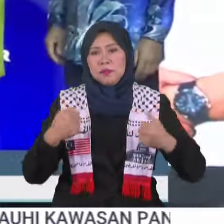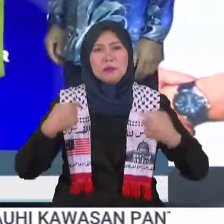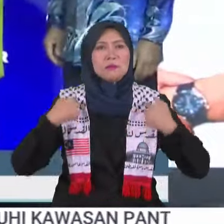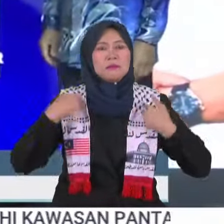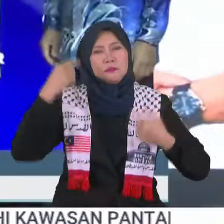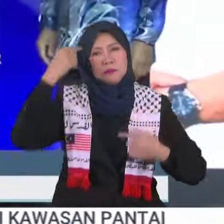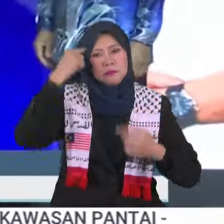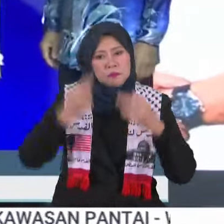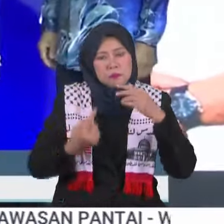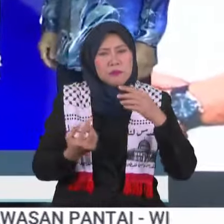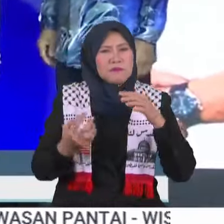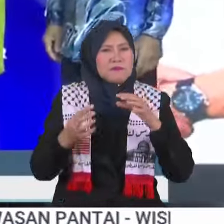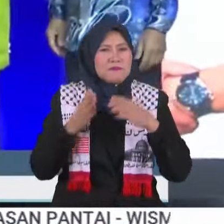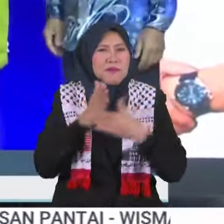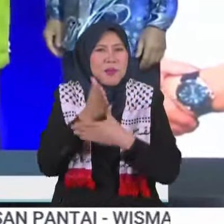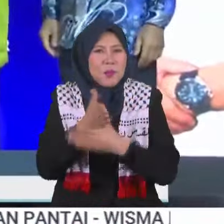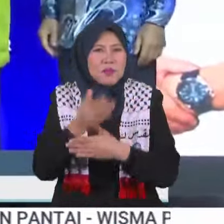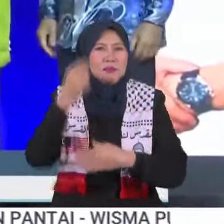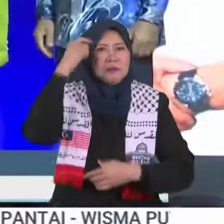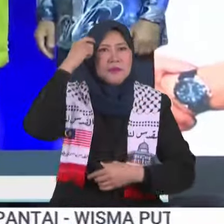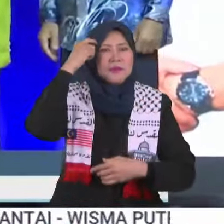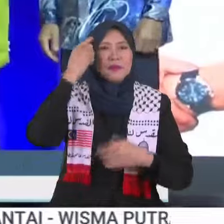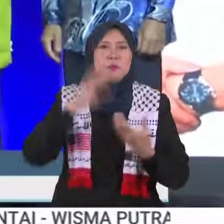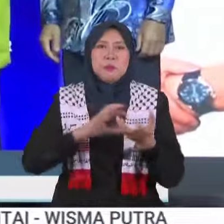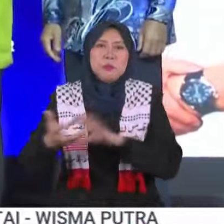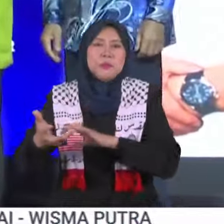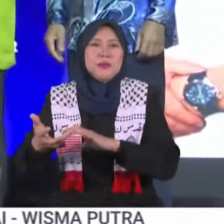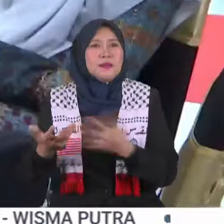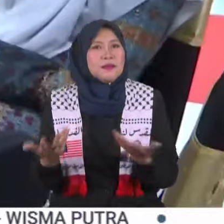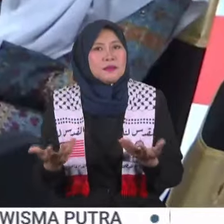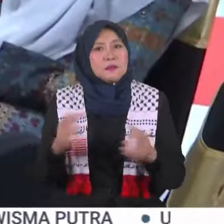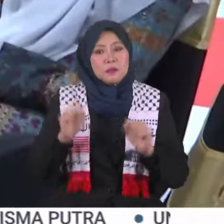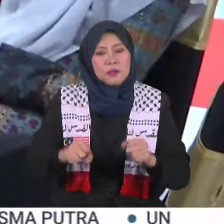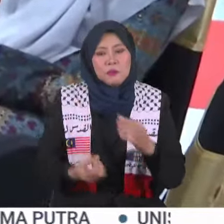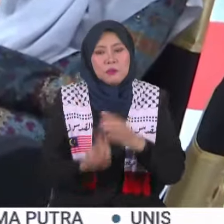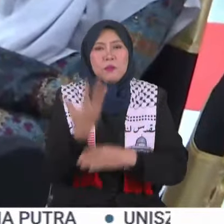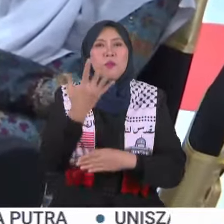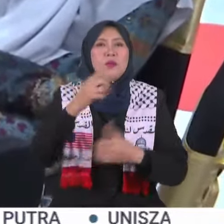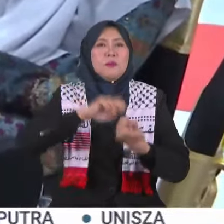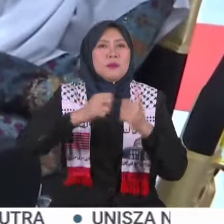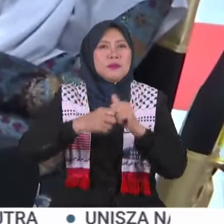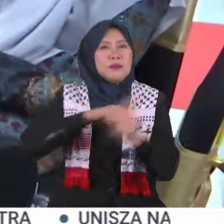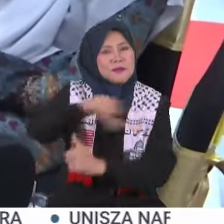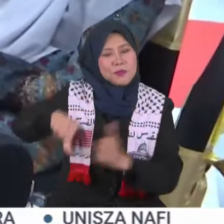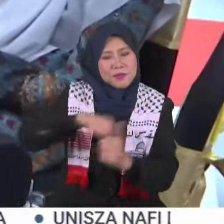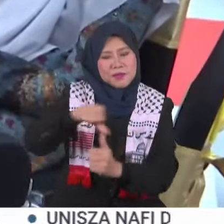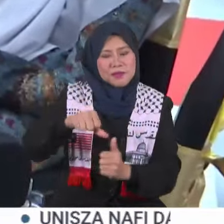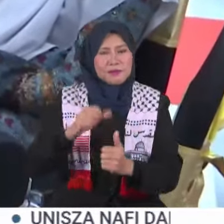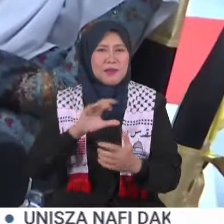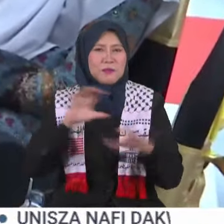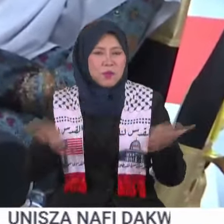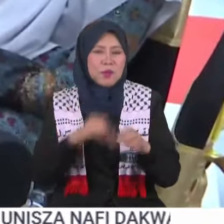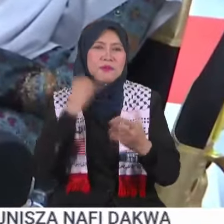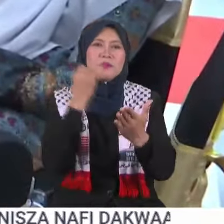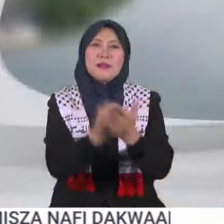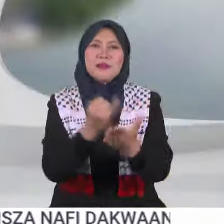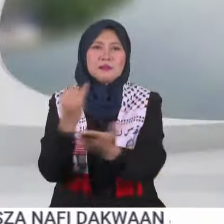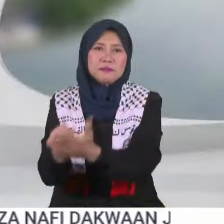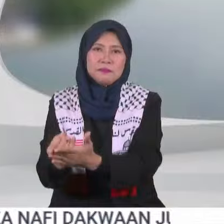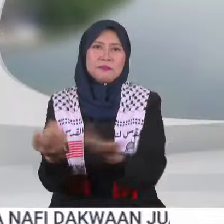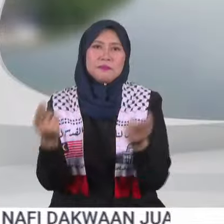mental, emosi dan tingkah laku, malah turut menyumbang kepada gejala sosial lain termasuk perlakuan jenayah.